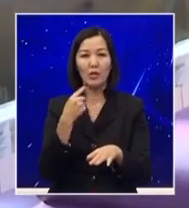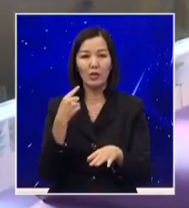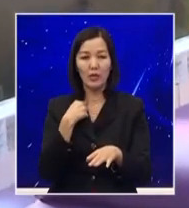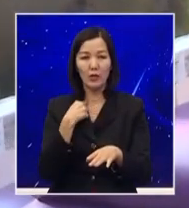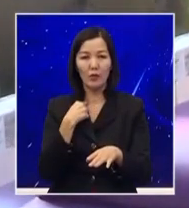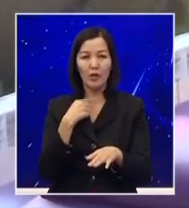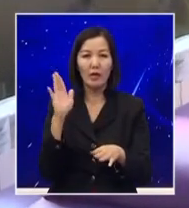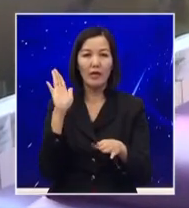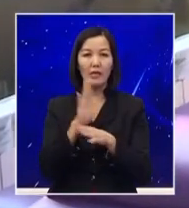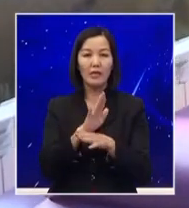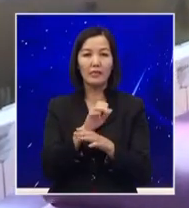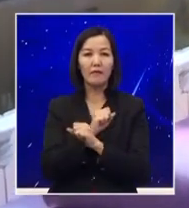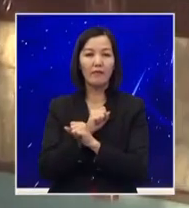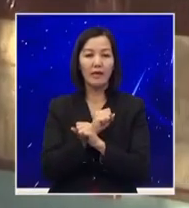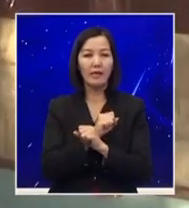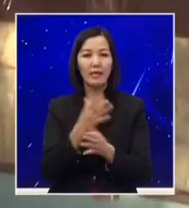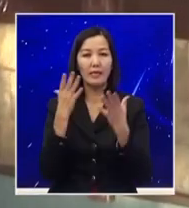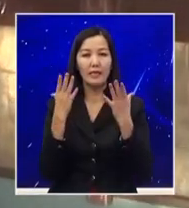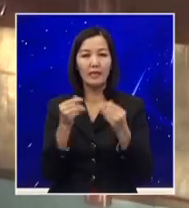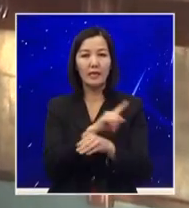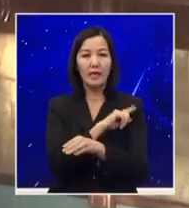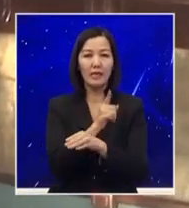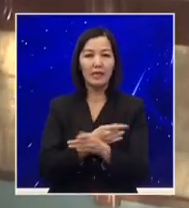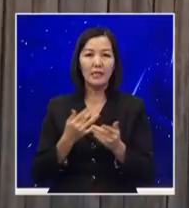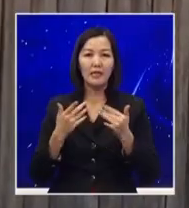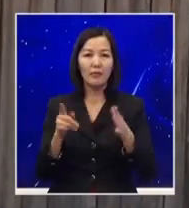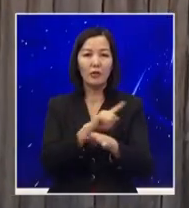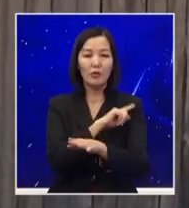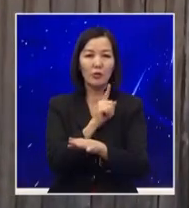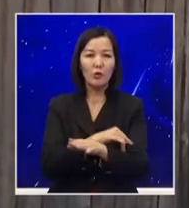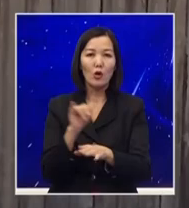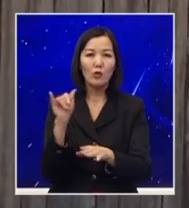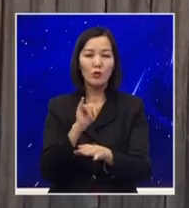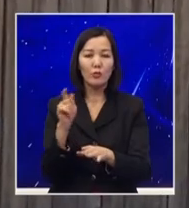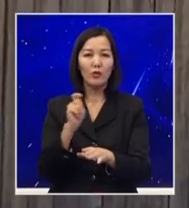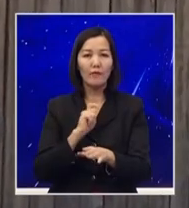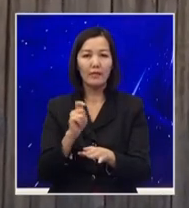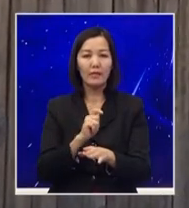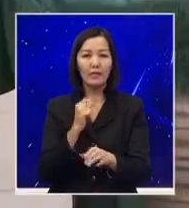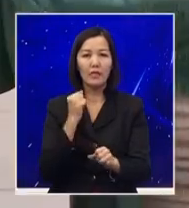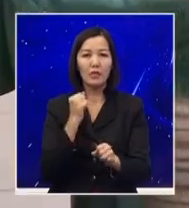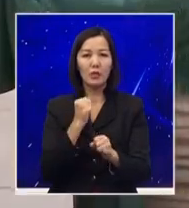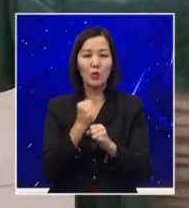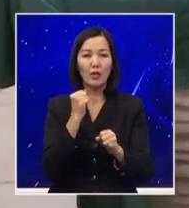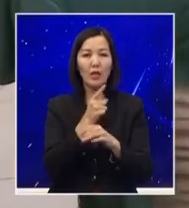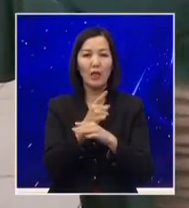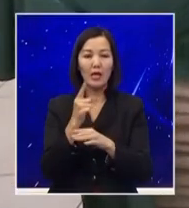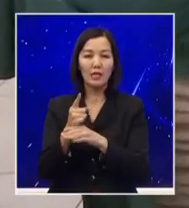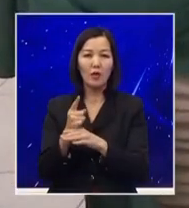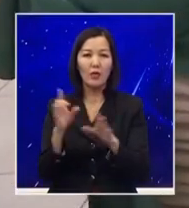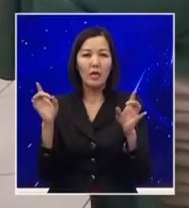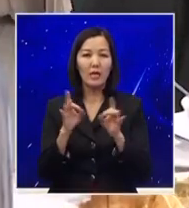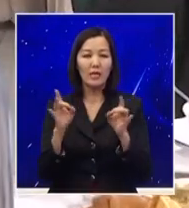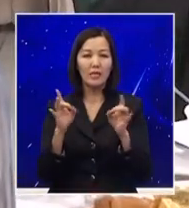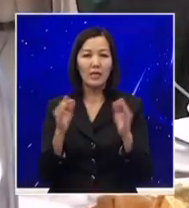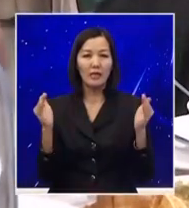гласит, выходные дни обеспечить усиление карантинных требований, то есть в субботу и воскресенье действует строгий локдаун. Ограничена работа ресторанов, кафе